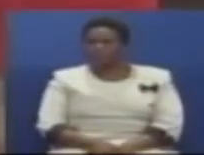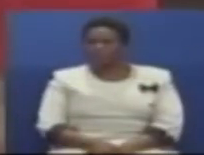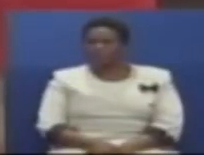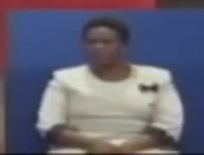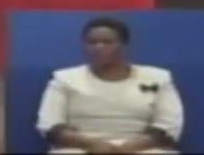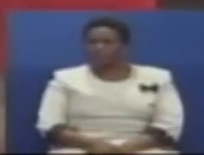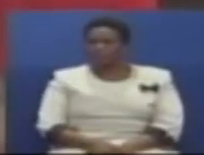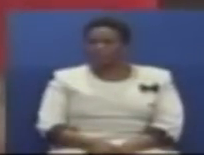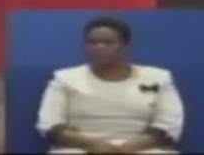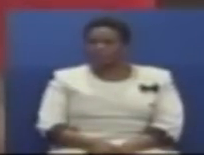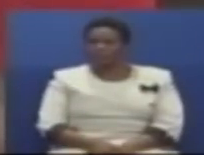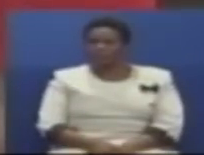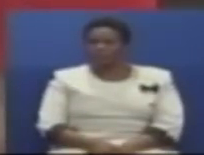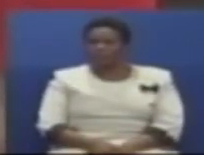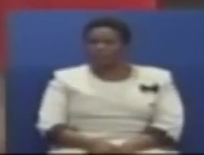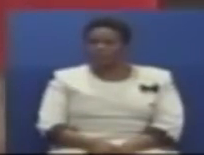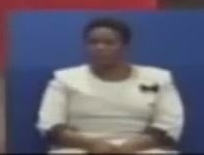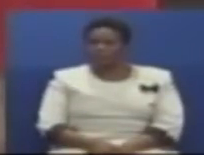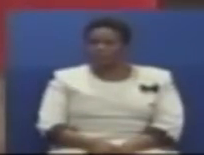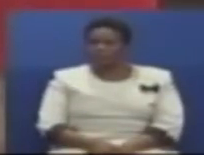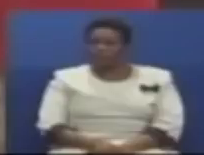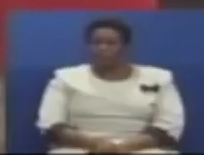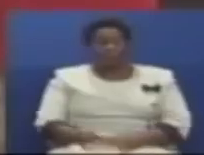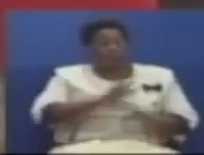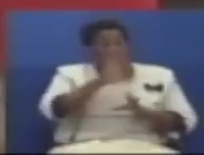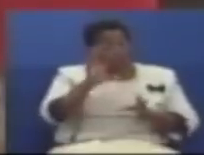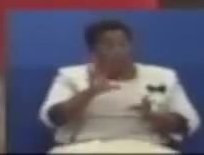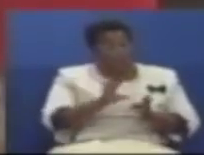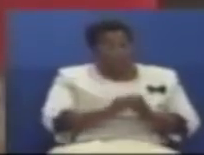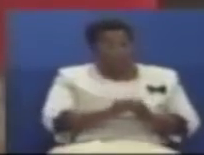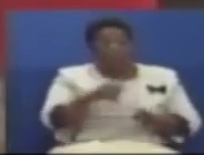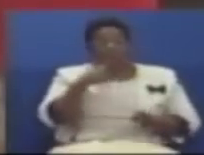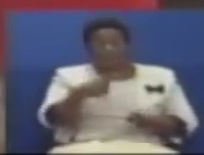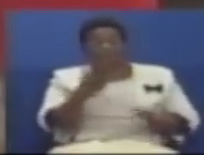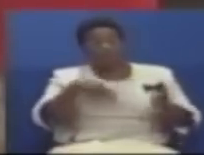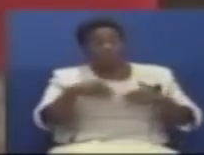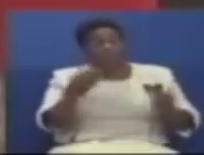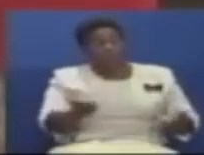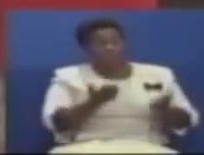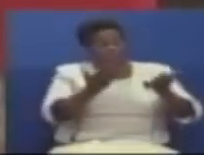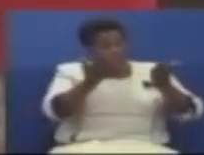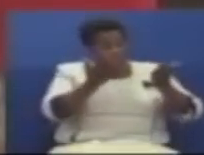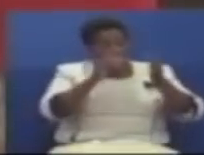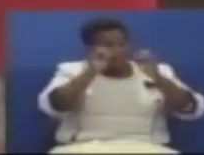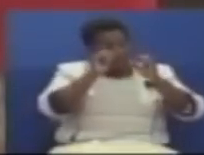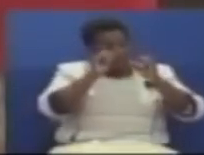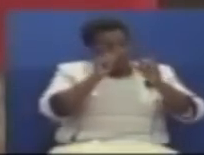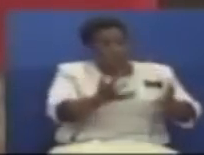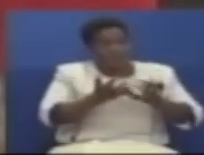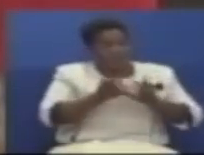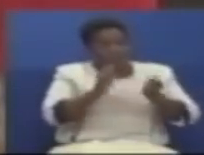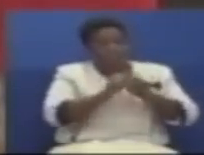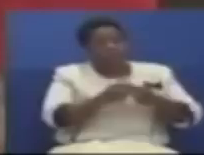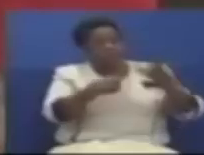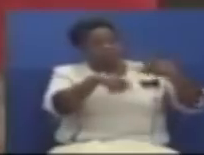Hii yote tunasema ili tuendelee, tunahitaji vitu vingapi? Vinne: ardhi, watu, siasa safi na